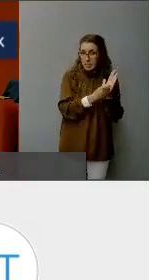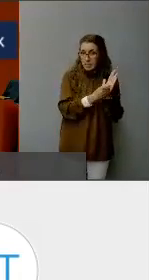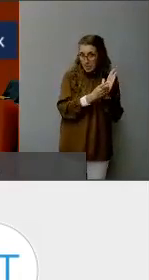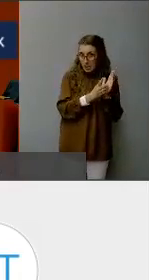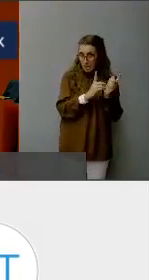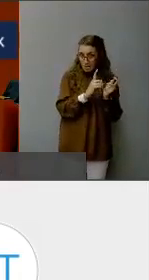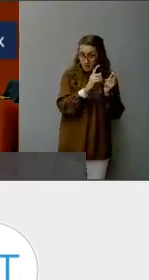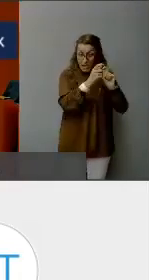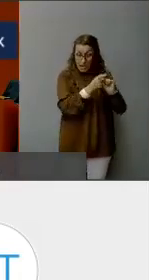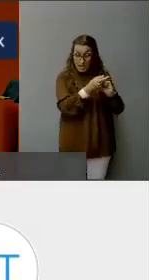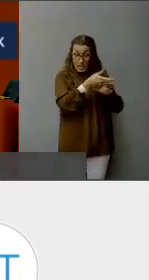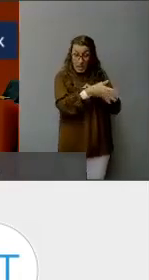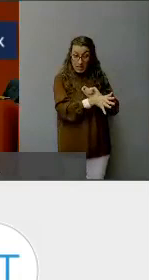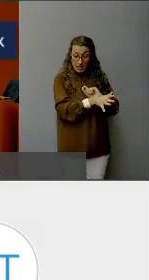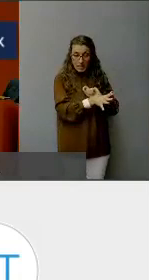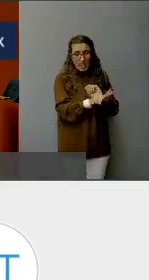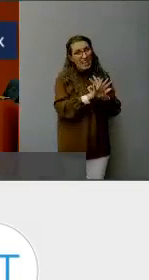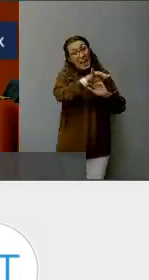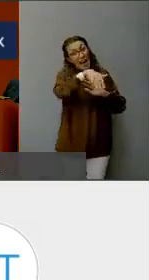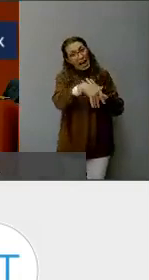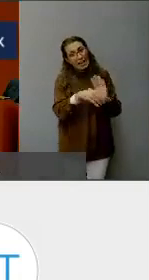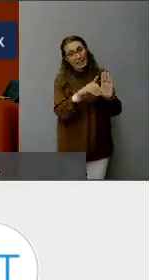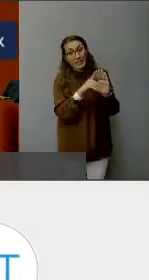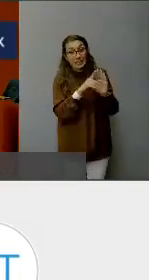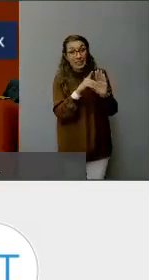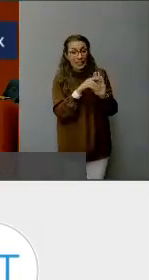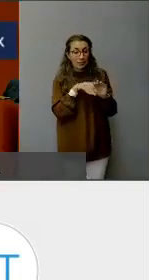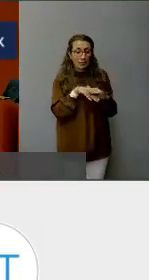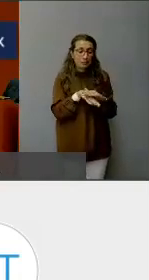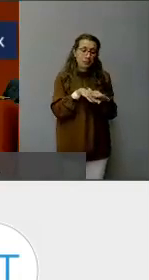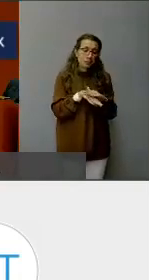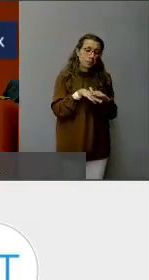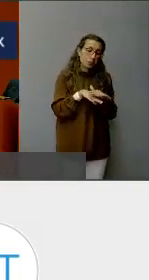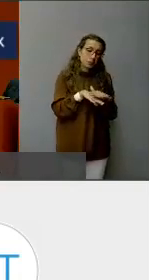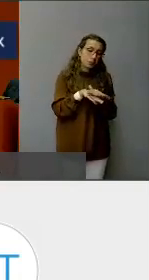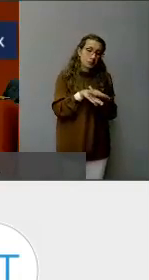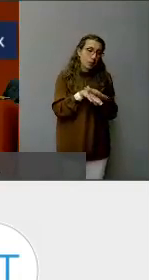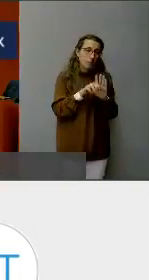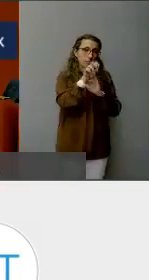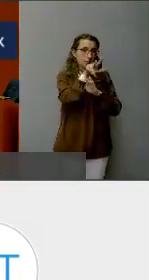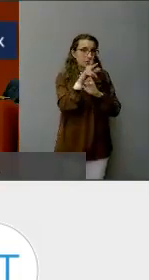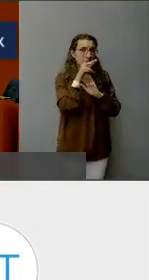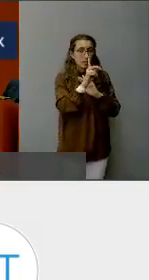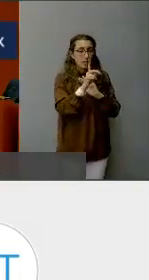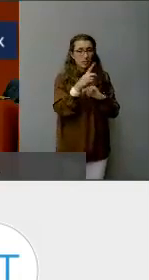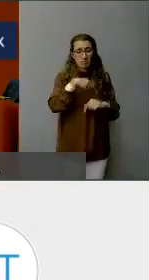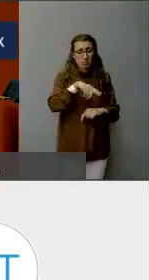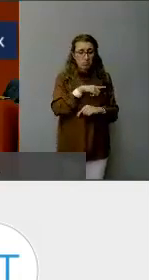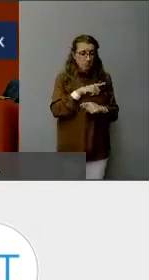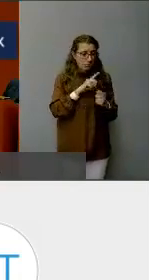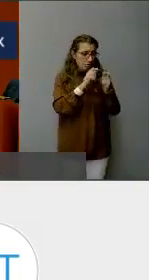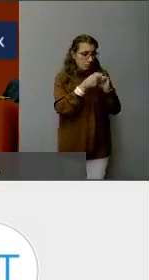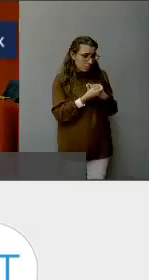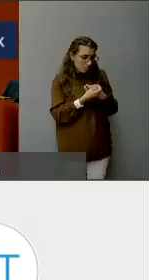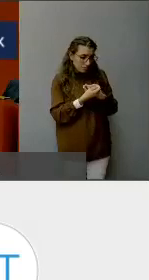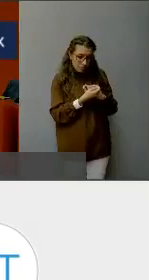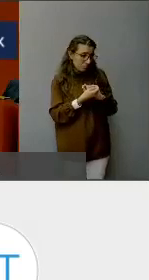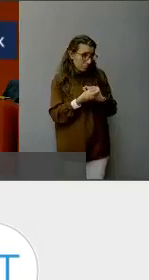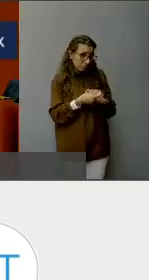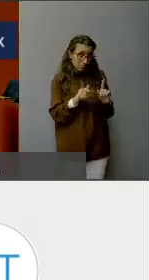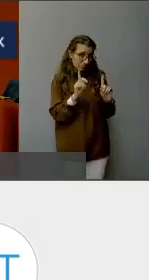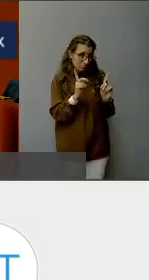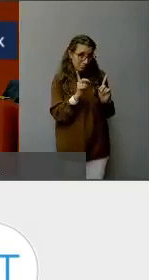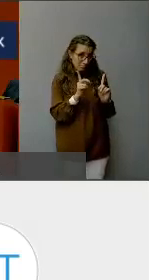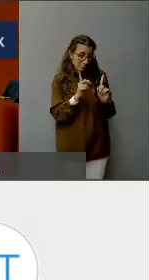altre mascherate da qualcos'altro per quanto ci riguarda non sono migliorati ma proprio per niente sono